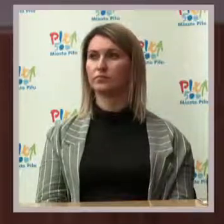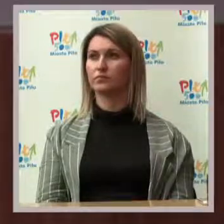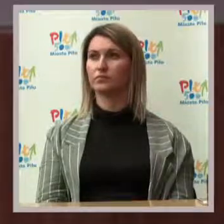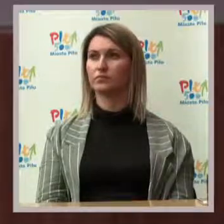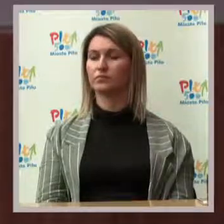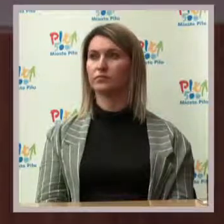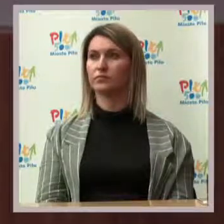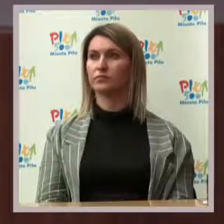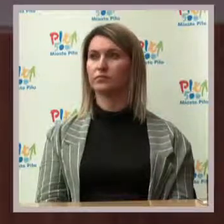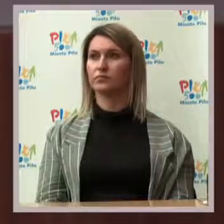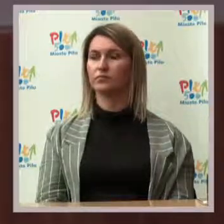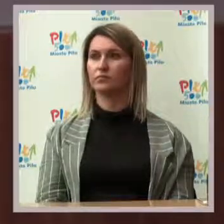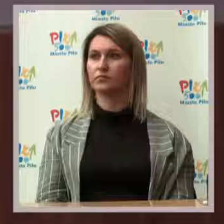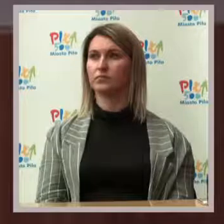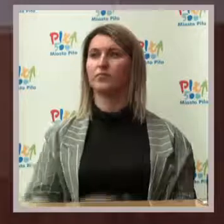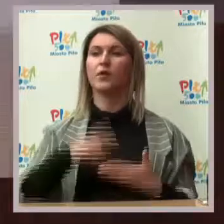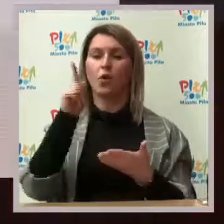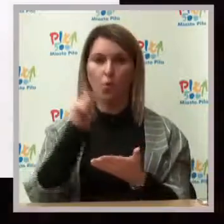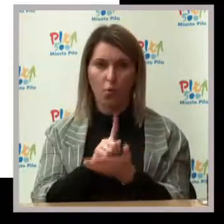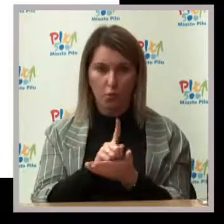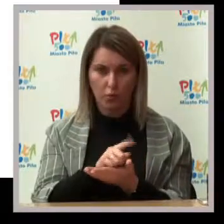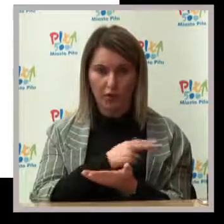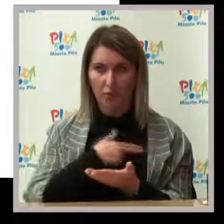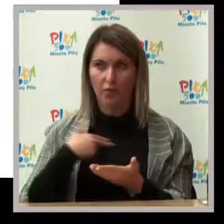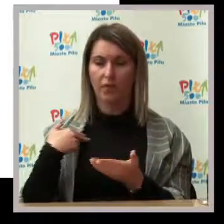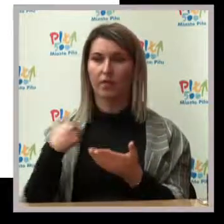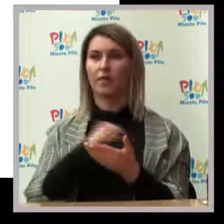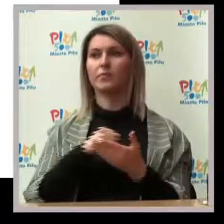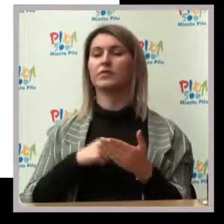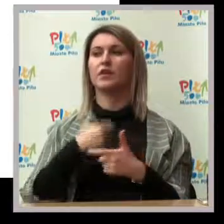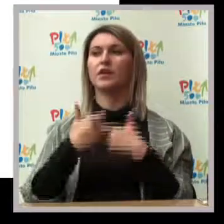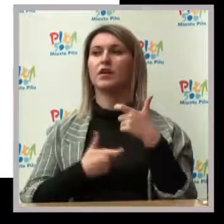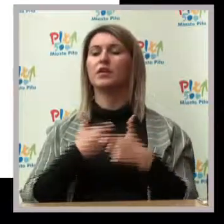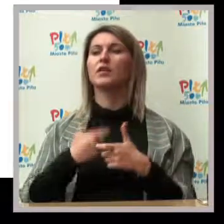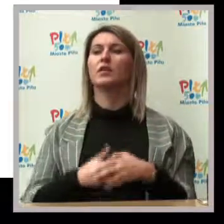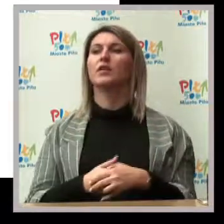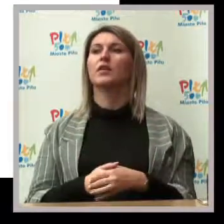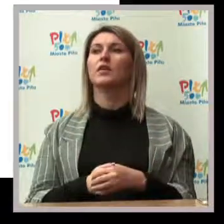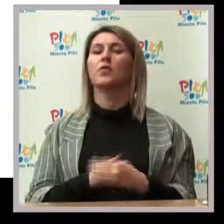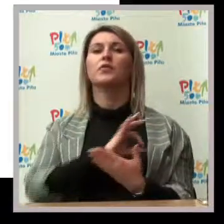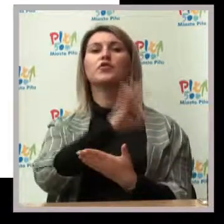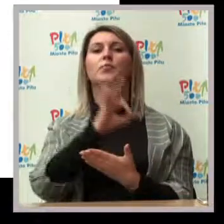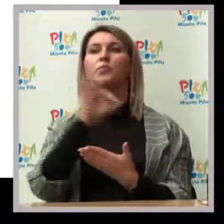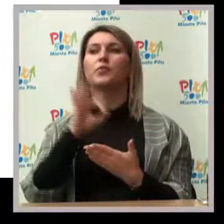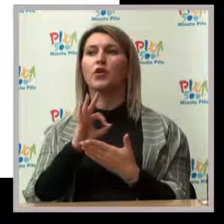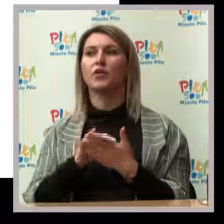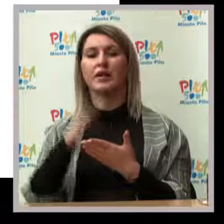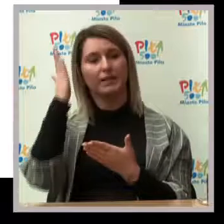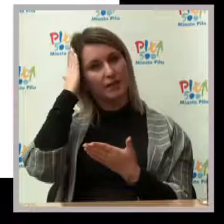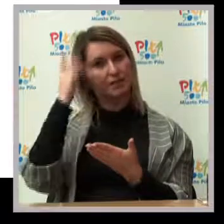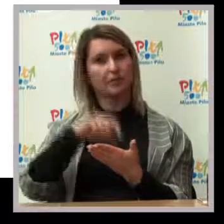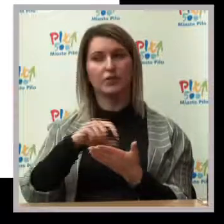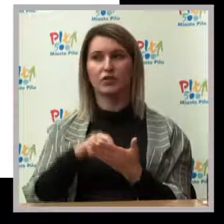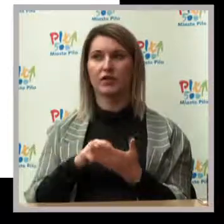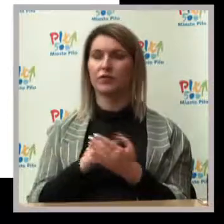meandry. Udało nam się również w tym czasie zrobić projekty mieszkaniowe